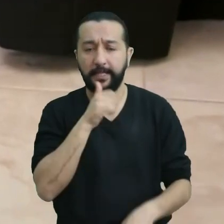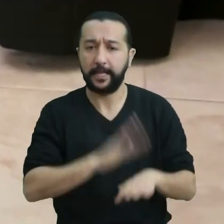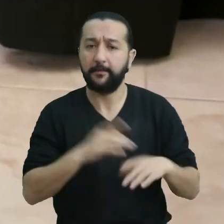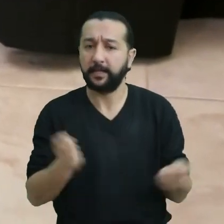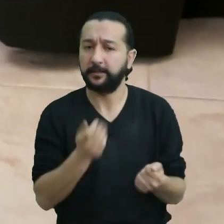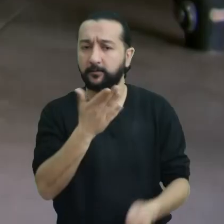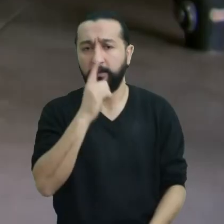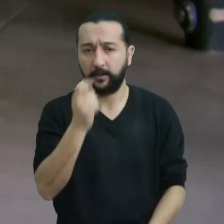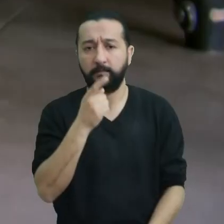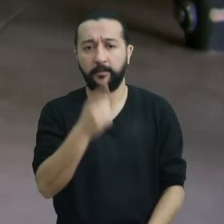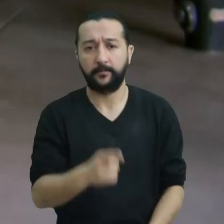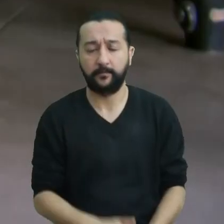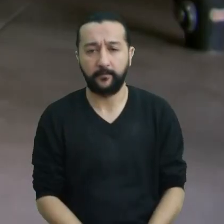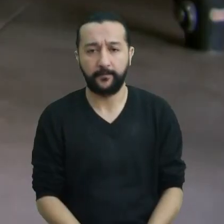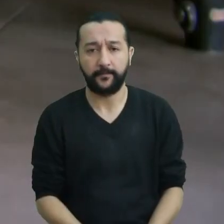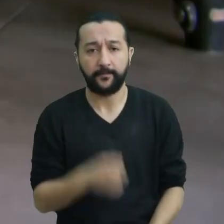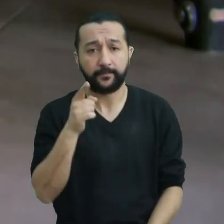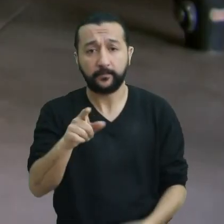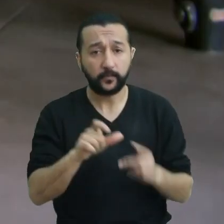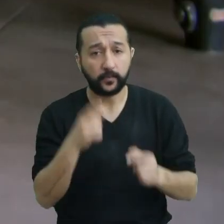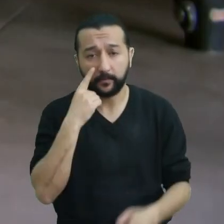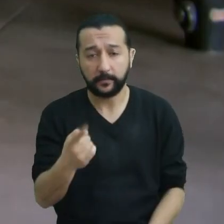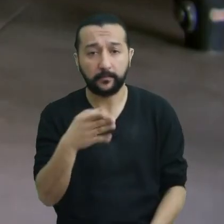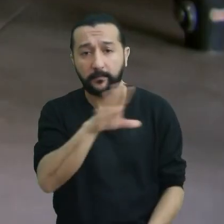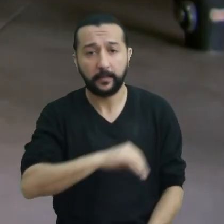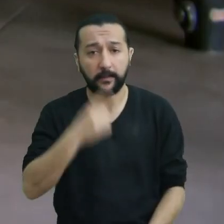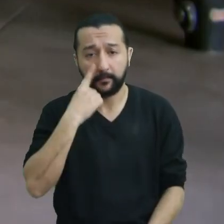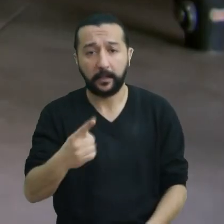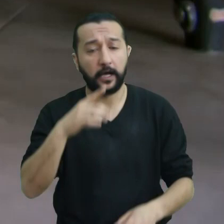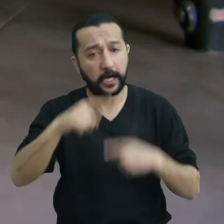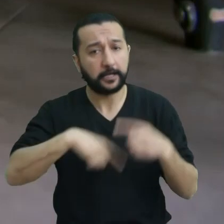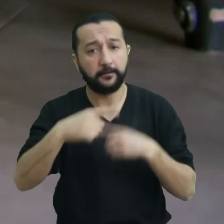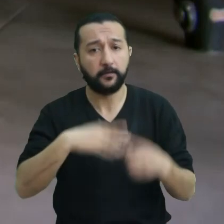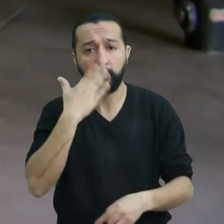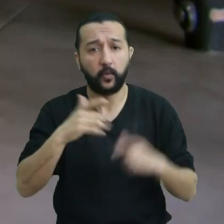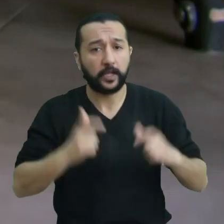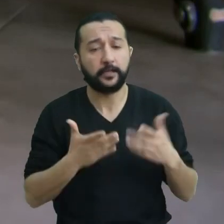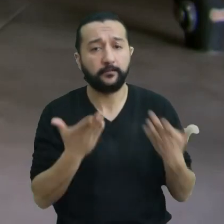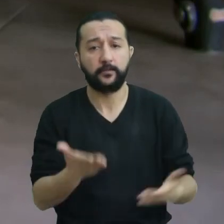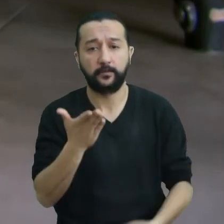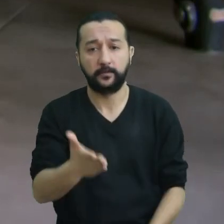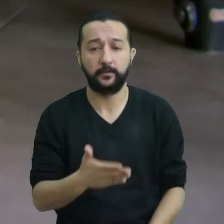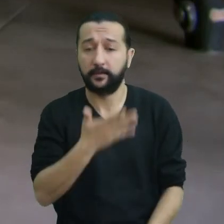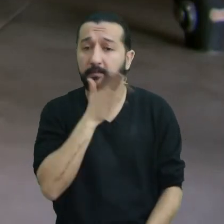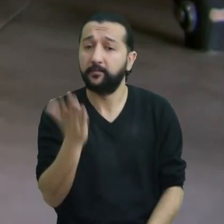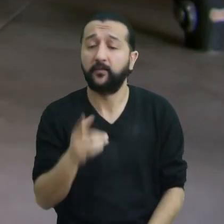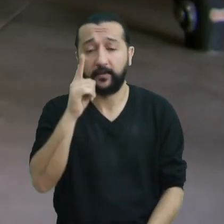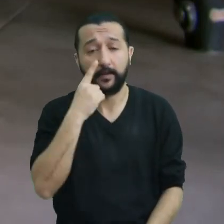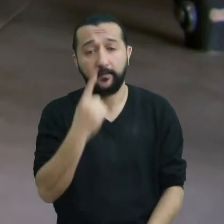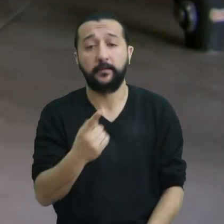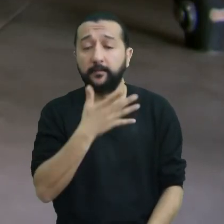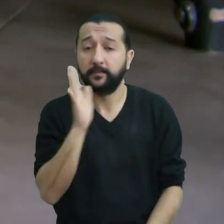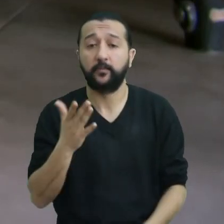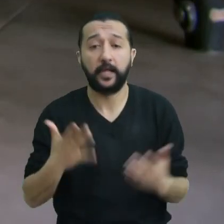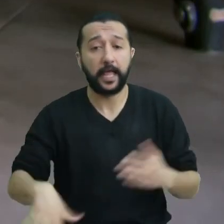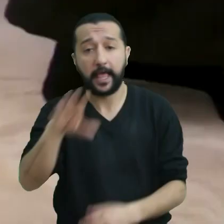yapmaya çalışıyor? Ya Şükrü. Her yeri karışık karışık aradık. Nerede bu ya? Bilmiyorum Meryem. Nerede